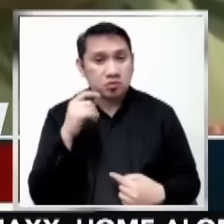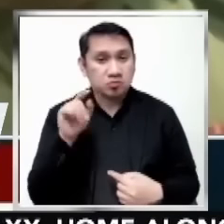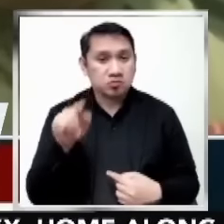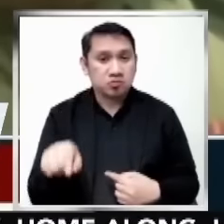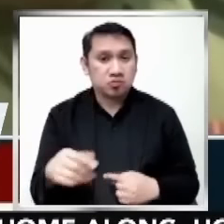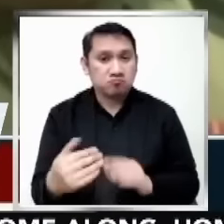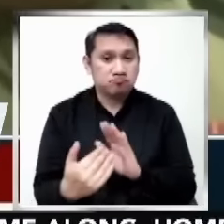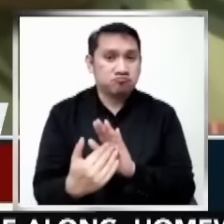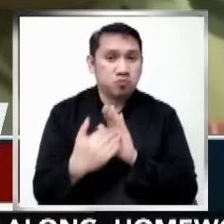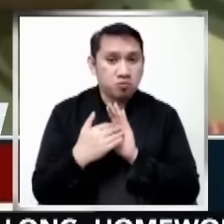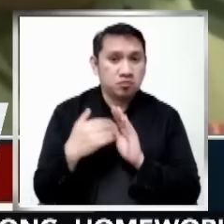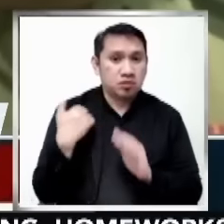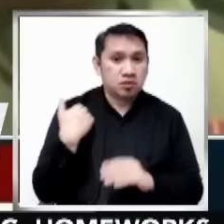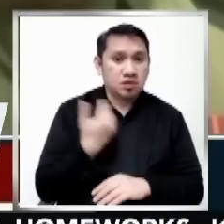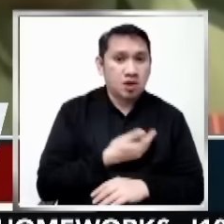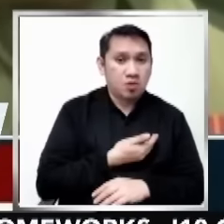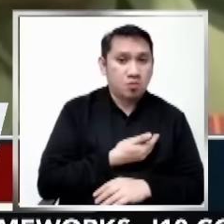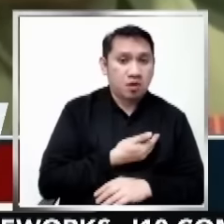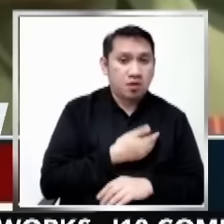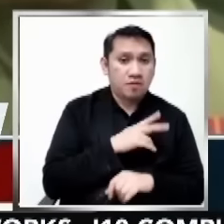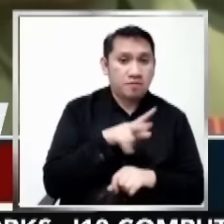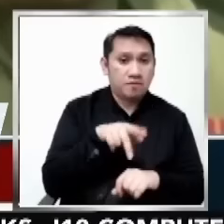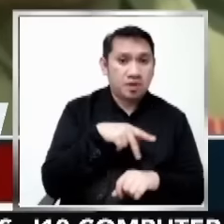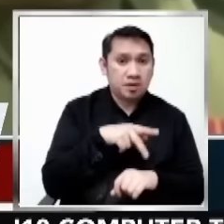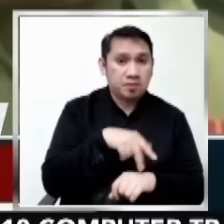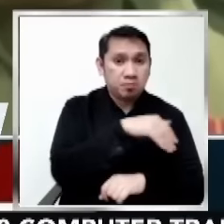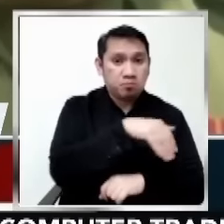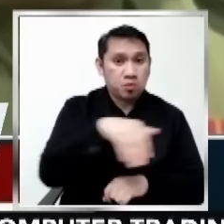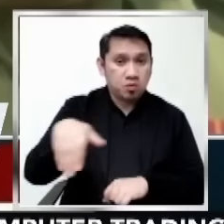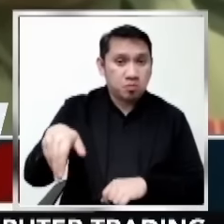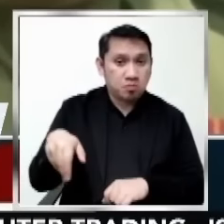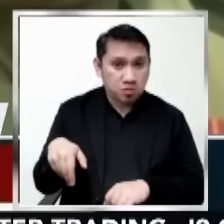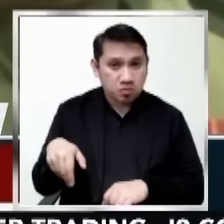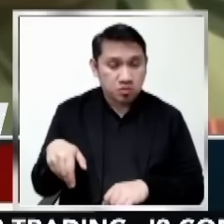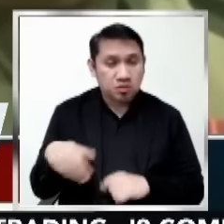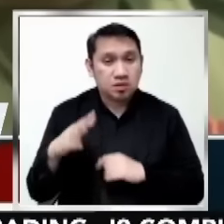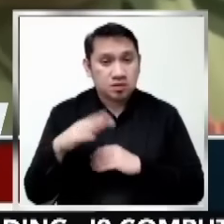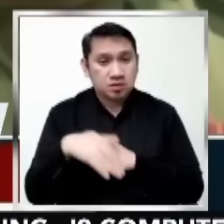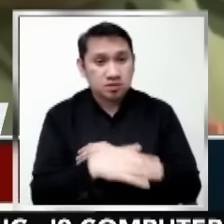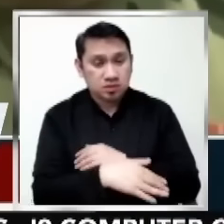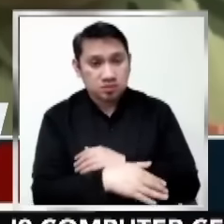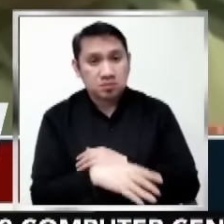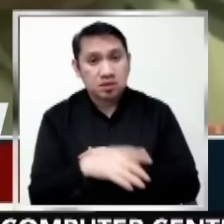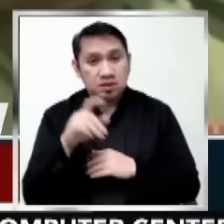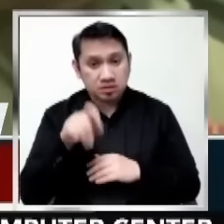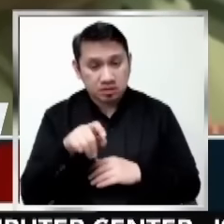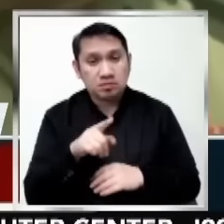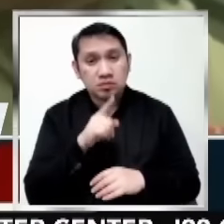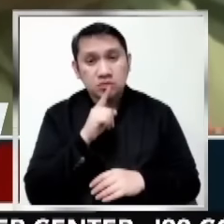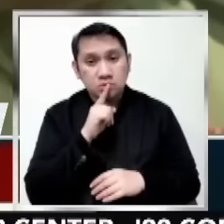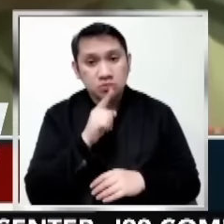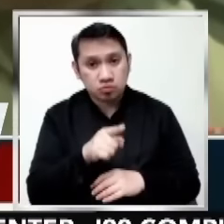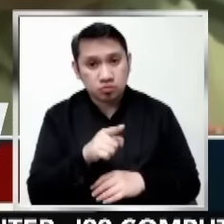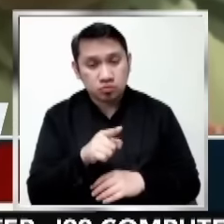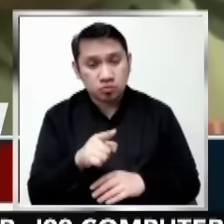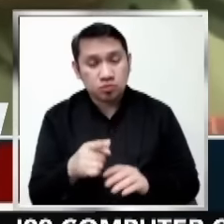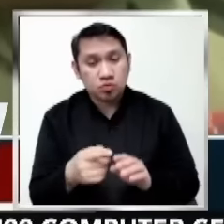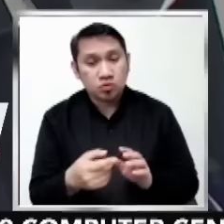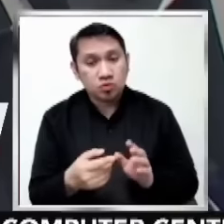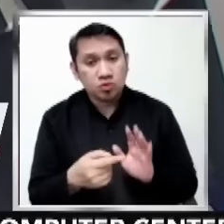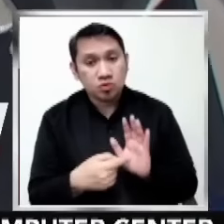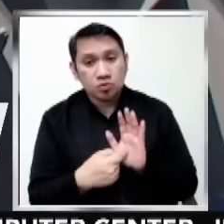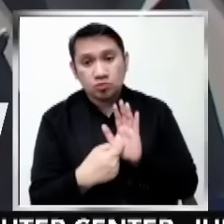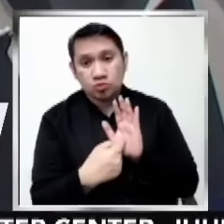Philippine Sea. We are also making sure that the correct narrative is being heard by the international